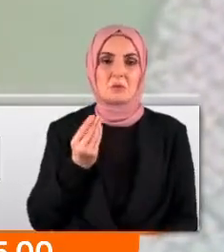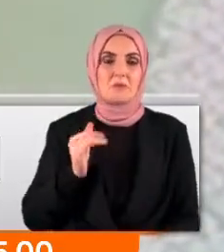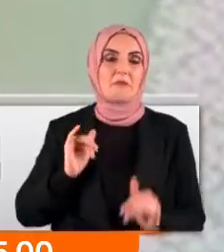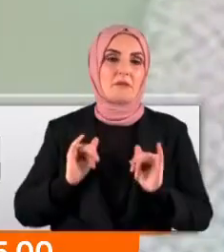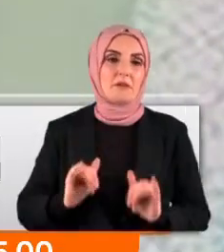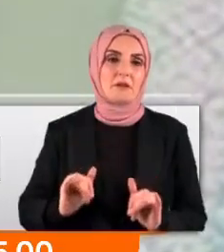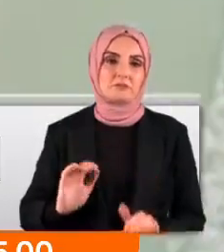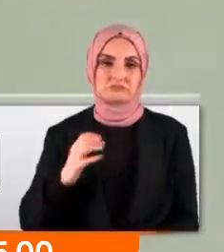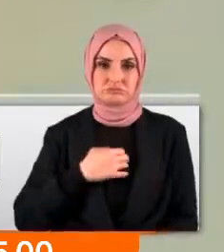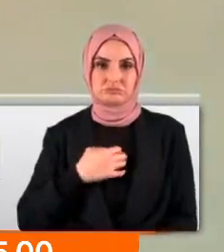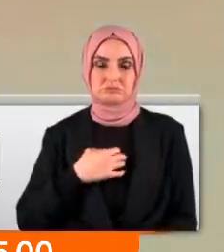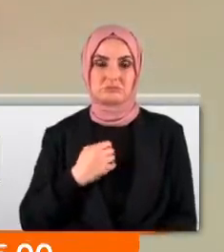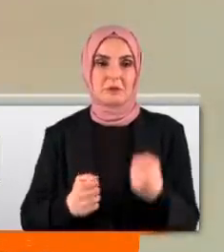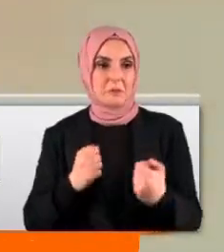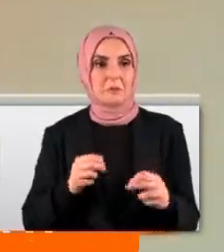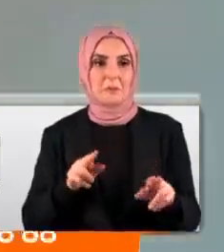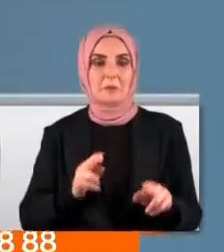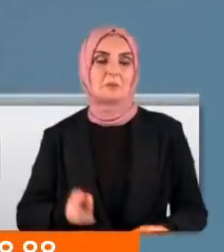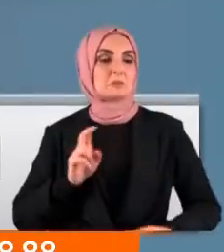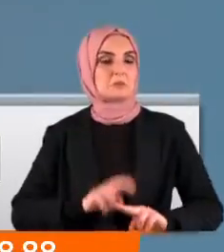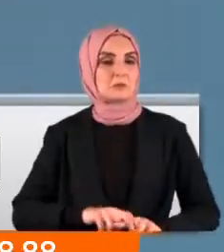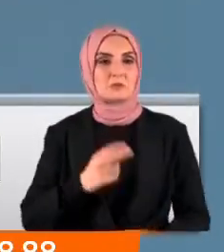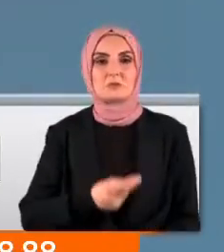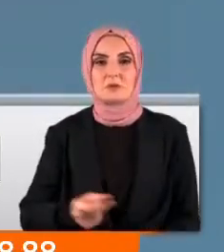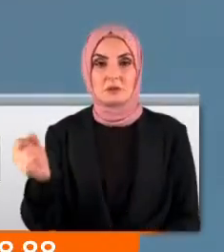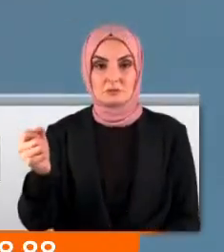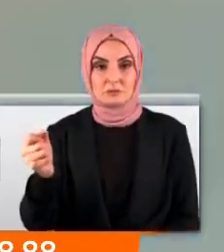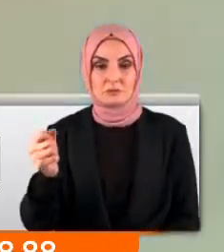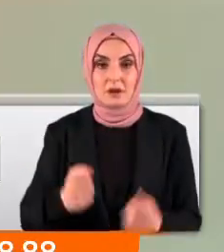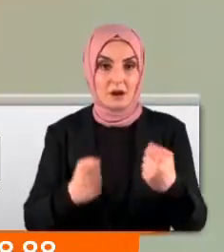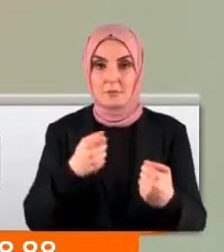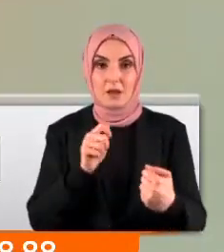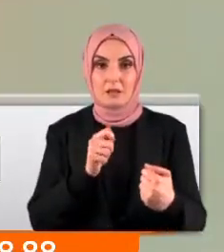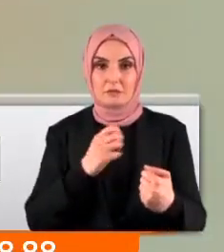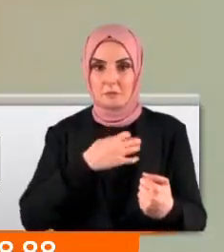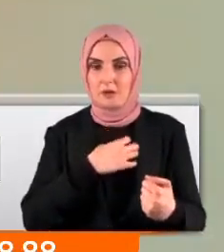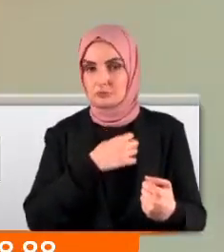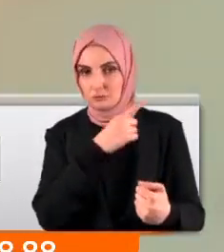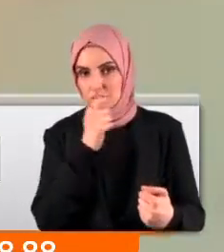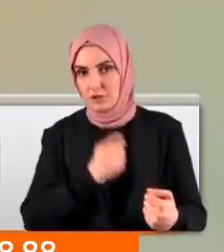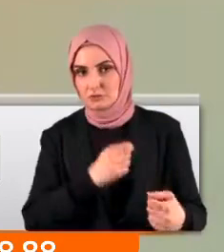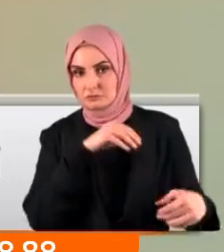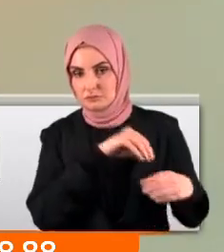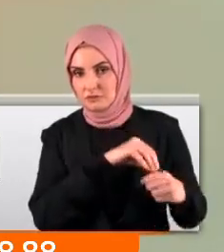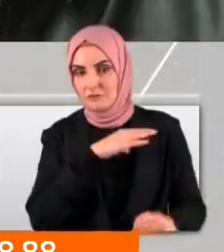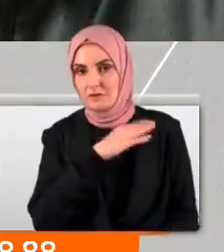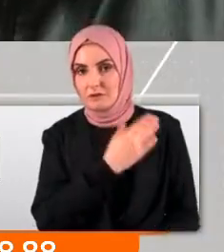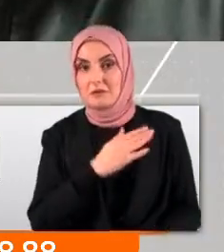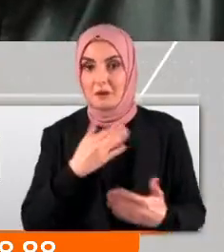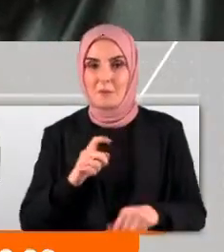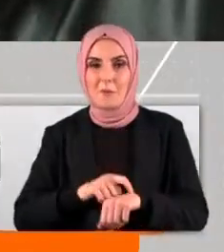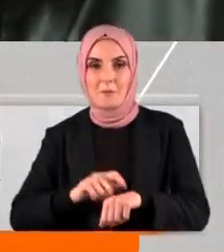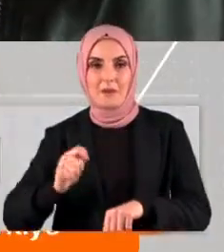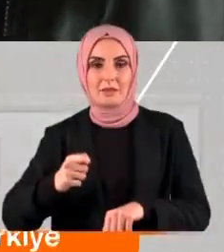gibi hızla kaçıyor. Üstelik otomobilin anahtarları sürücüsünde olmasına rağmen kopya anahtarla saniyeler içinde uzaklaşıyor.